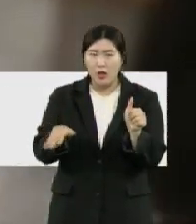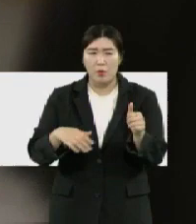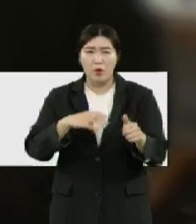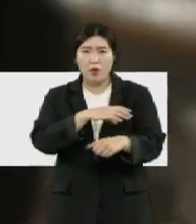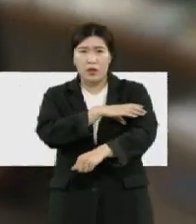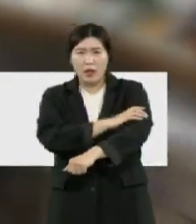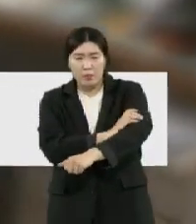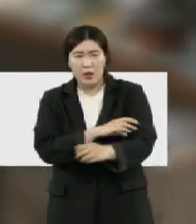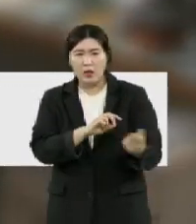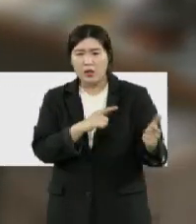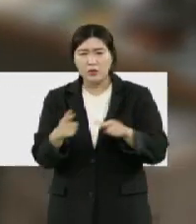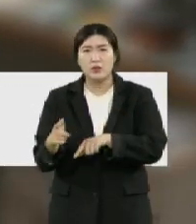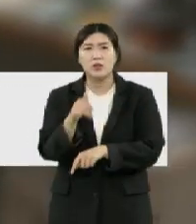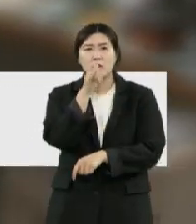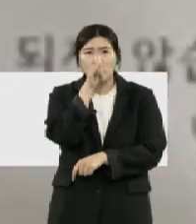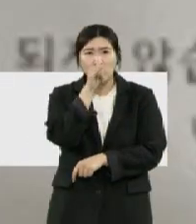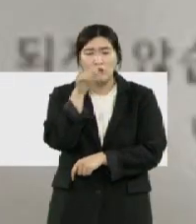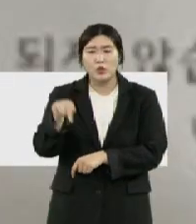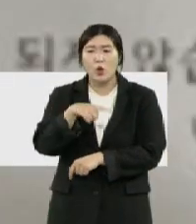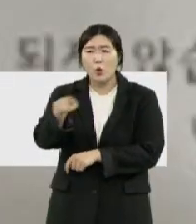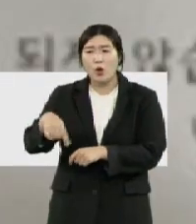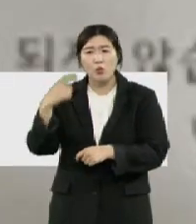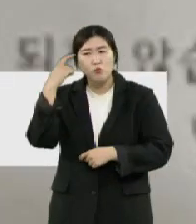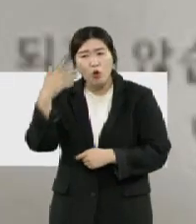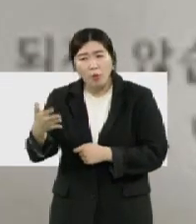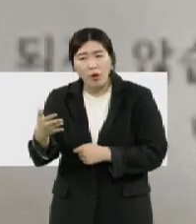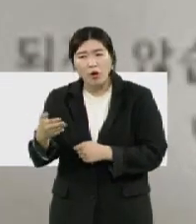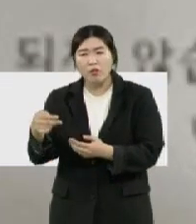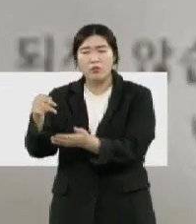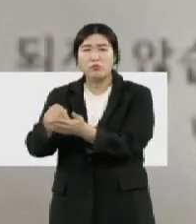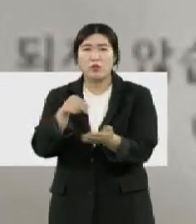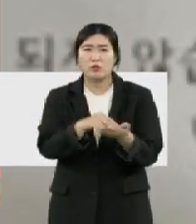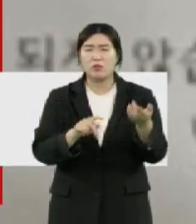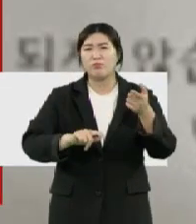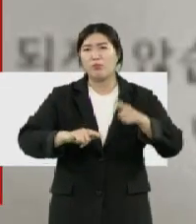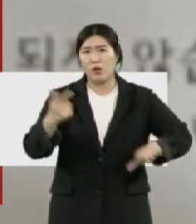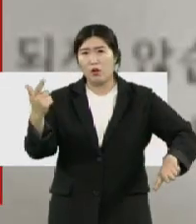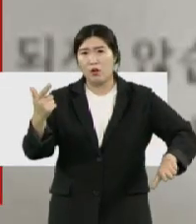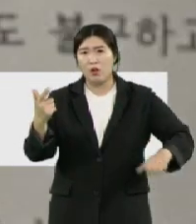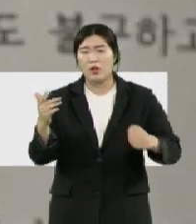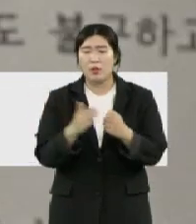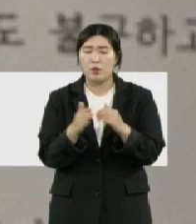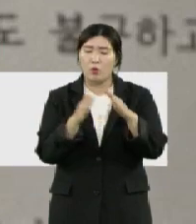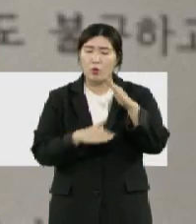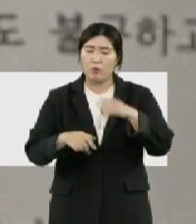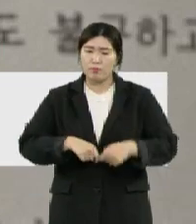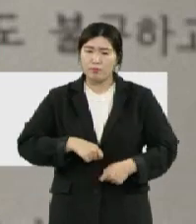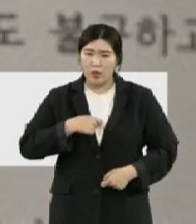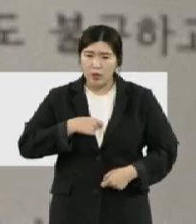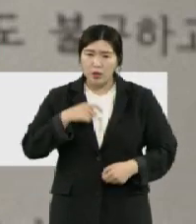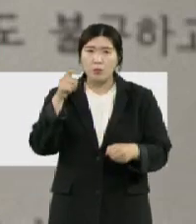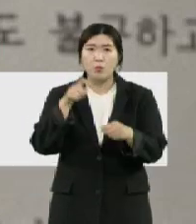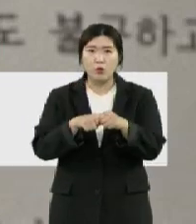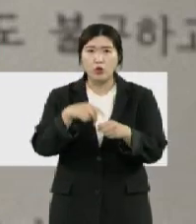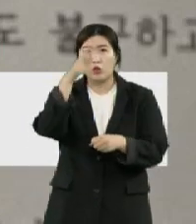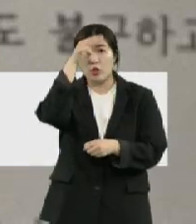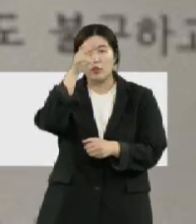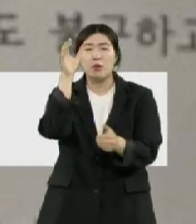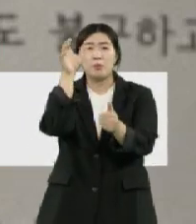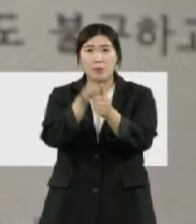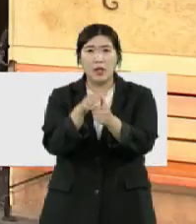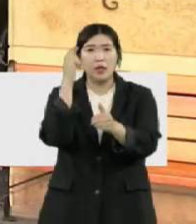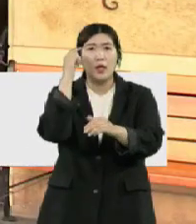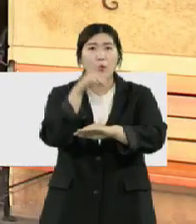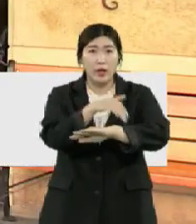대해 관련자들에게 사실 관계를 확인 했지만 서로 주장이 상의했다 며 보다 공정한 조사를 위해 경찰에